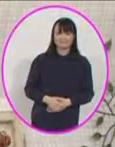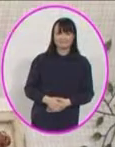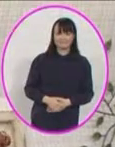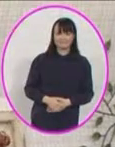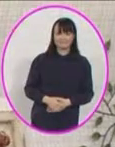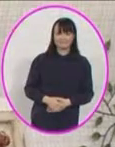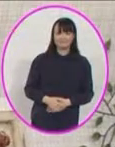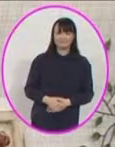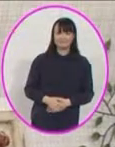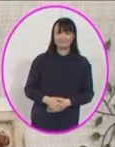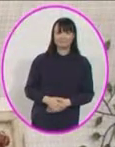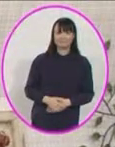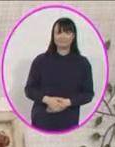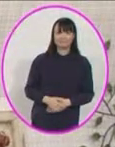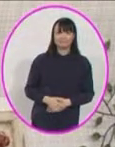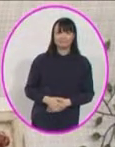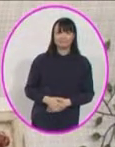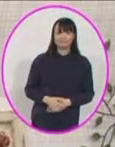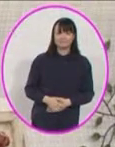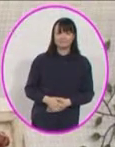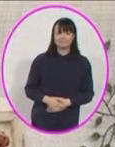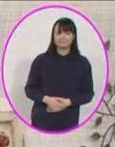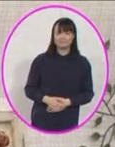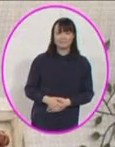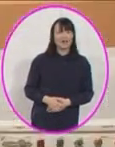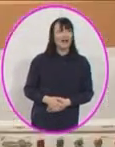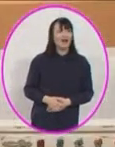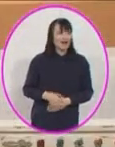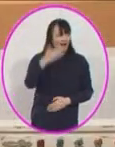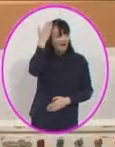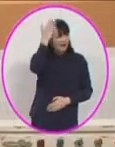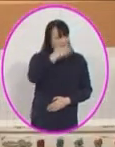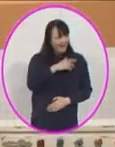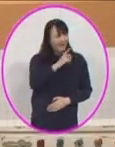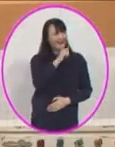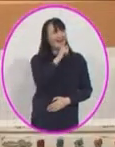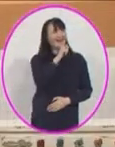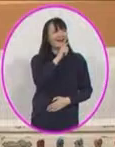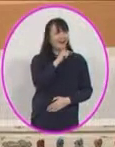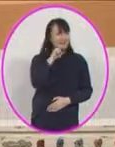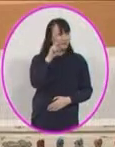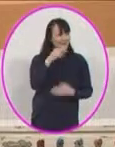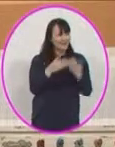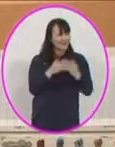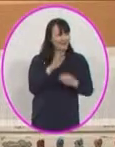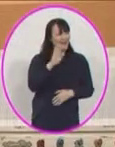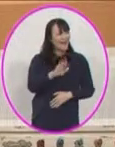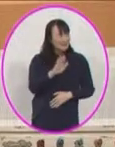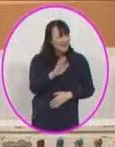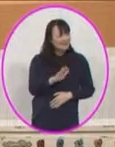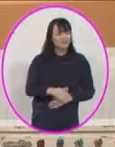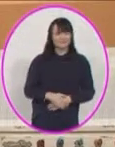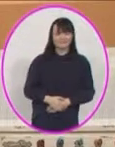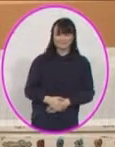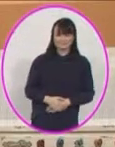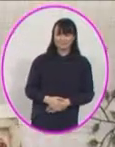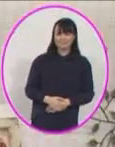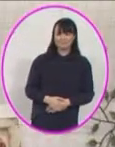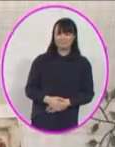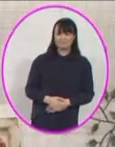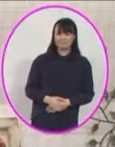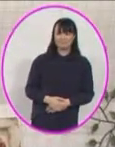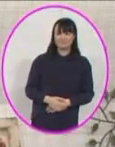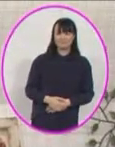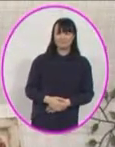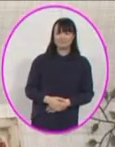ので挨拶という手話になりますなるほどハイはよくなんか見かける光景かな場ですはいで今から